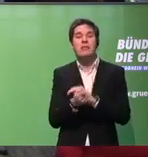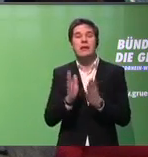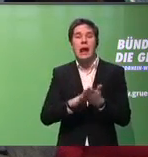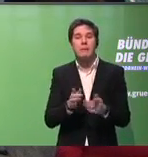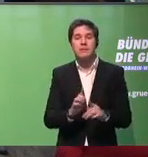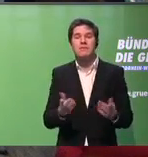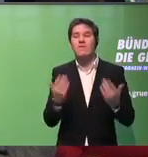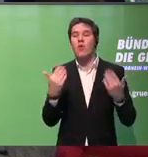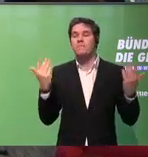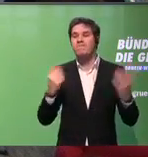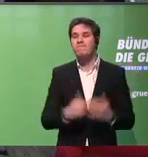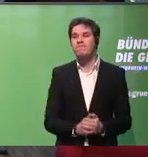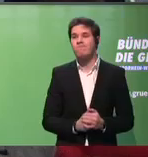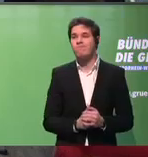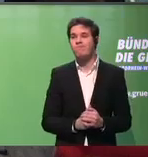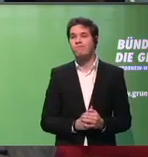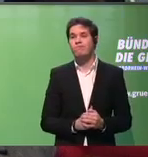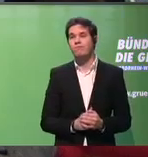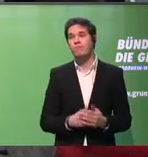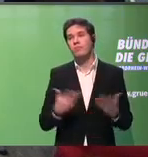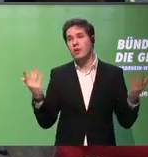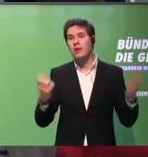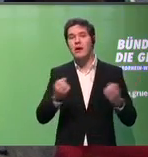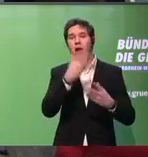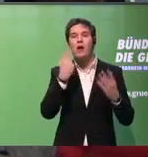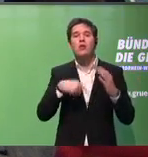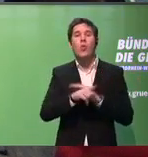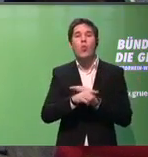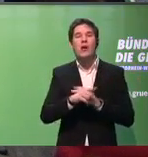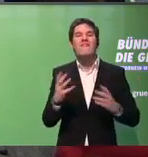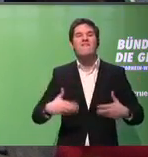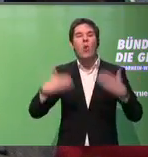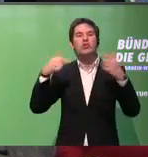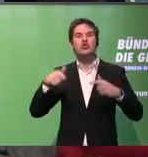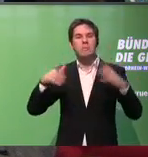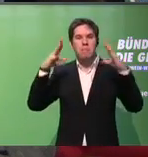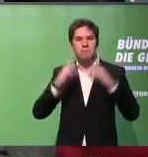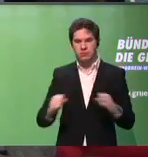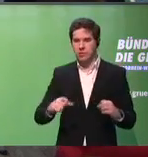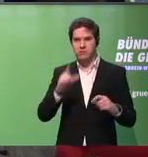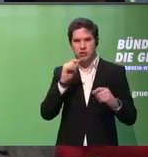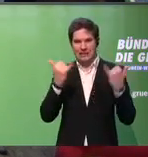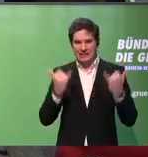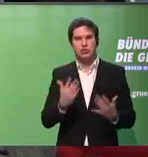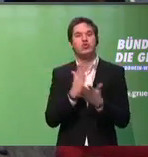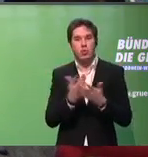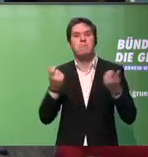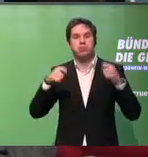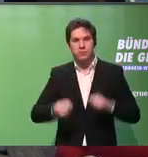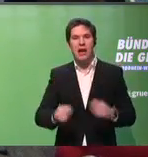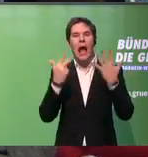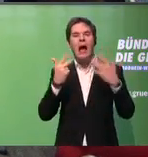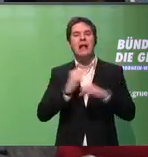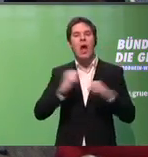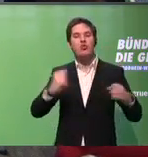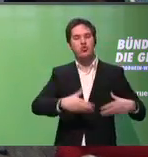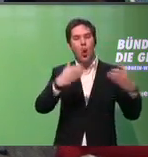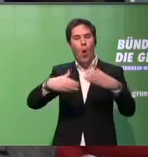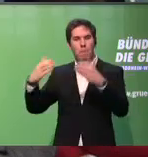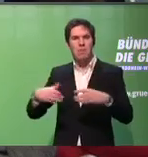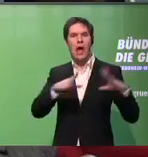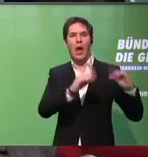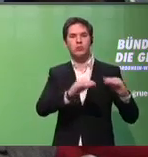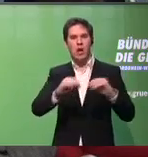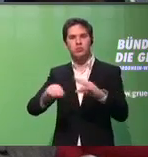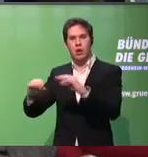erstens daran, dass nach Fukushima zwar die Abschaltung von 8 Atomkraftwerken beschlossen worden ist, aber der